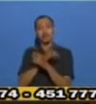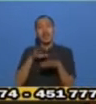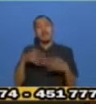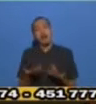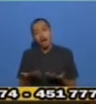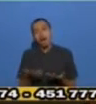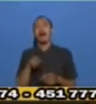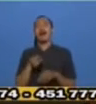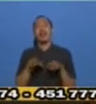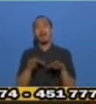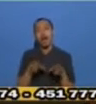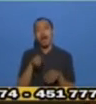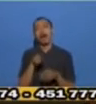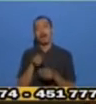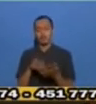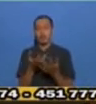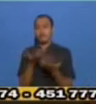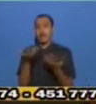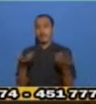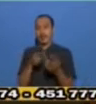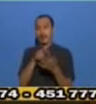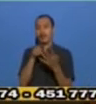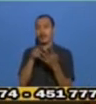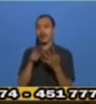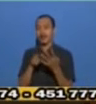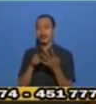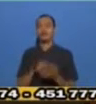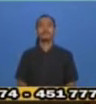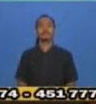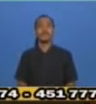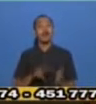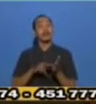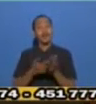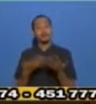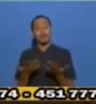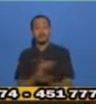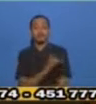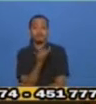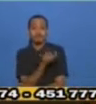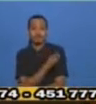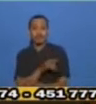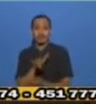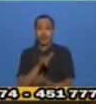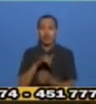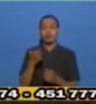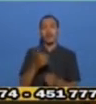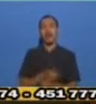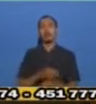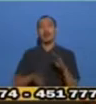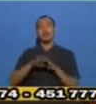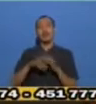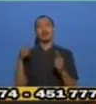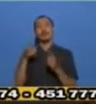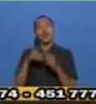jenis vaksin yang masuk di dalam tubuh kita supaya tadi imunitas kita lebih optimal yang ada.